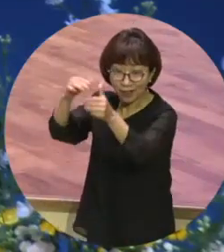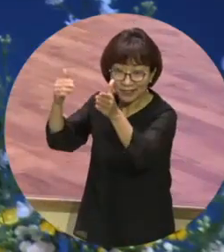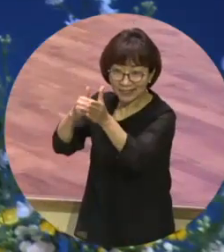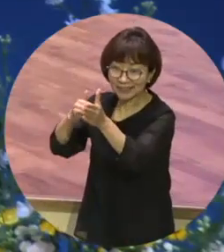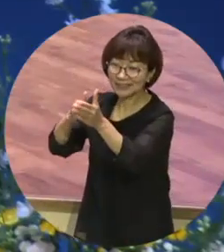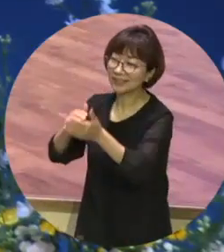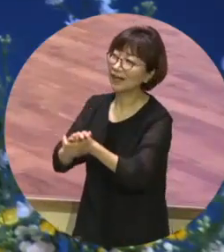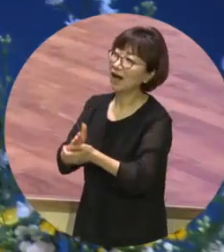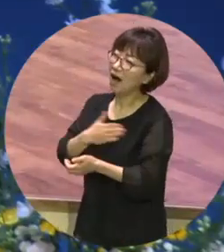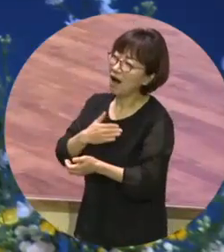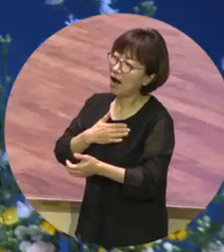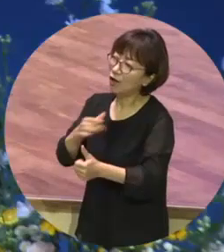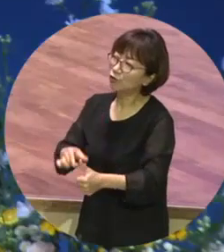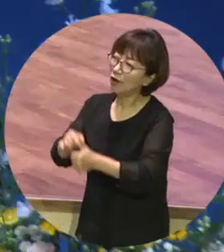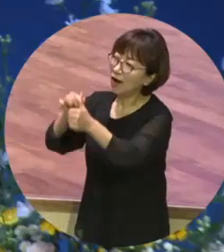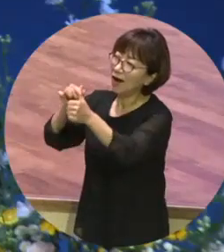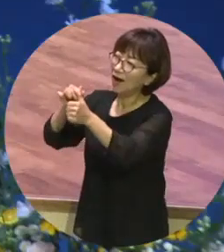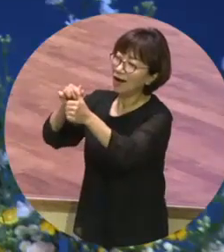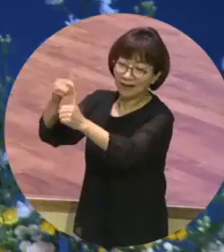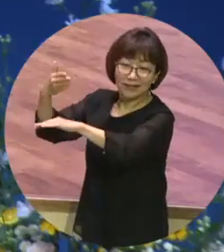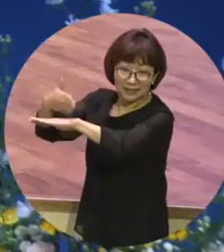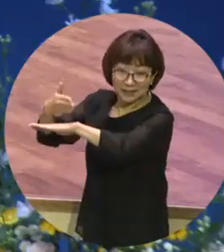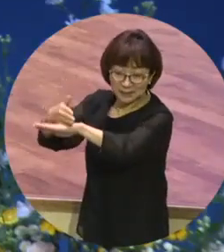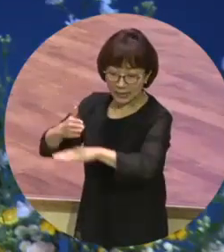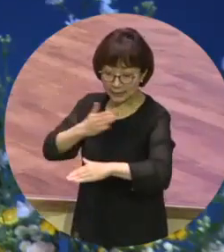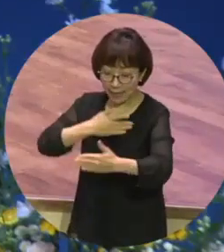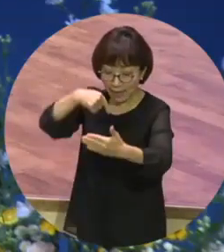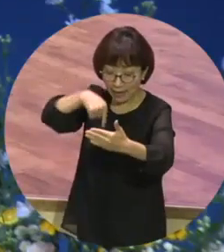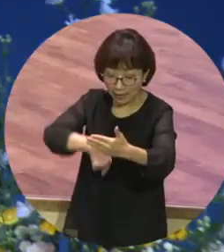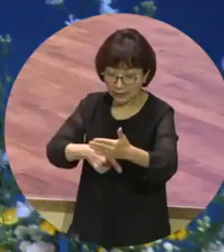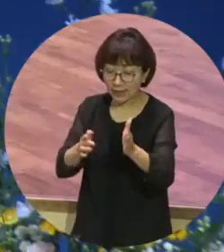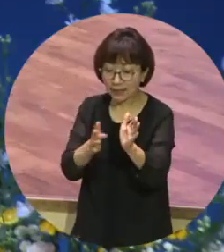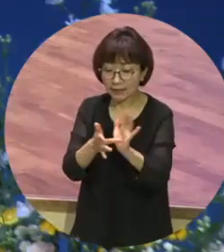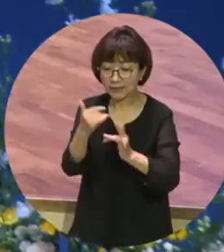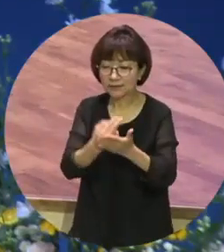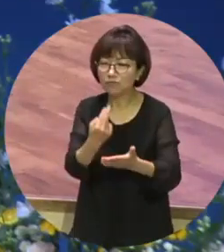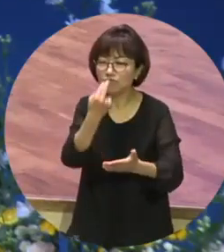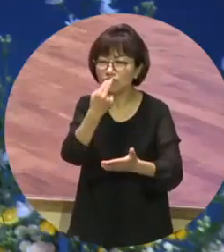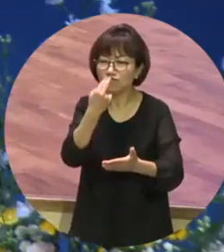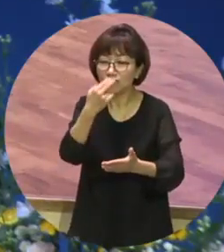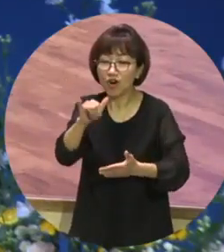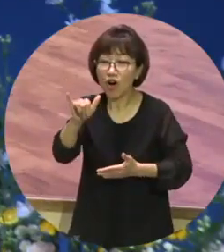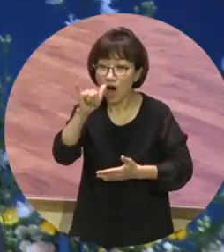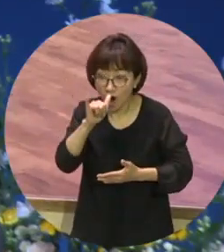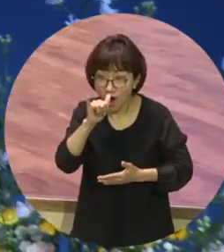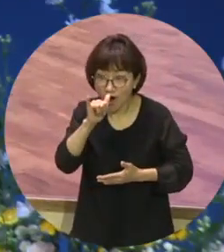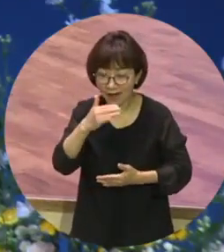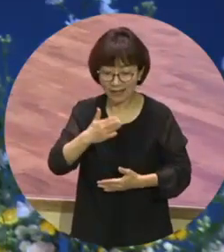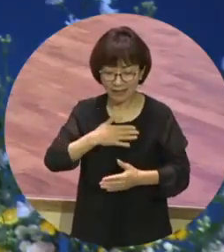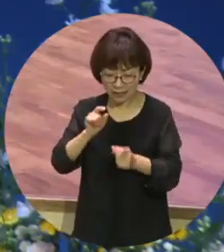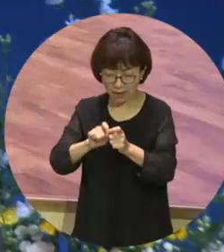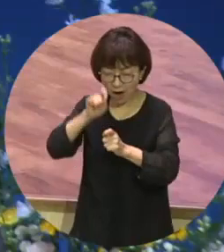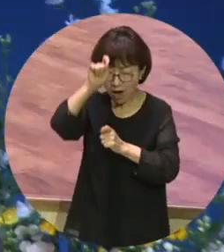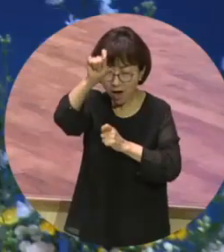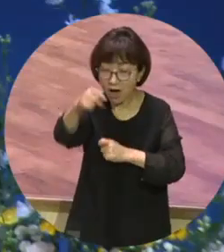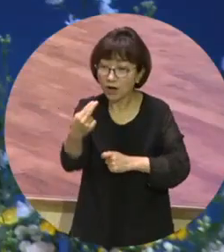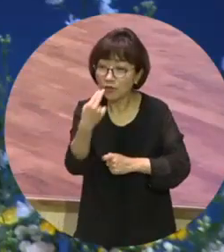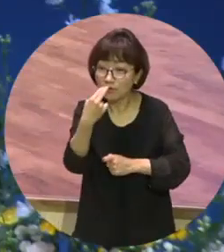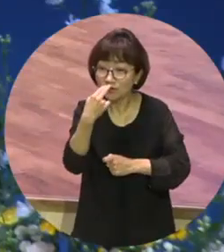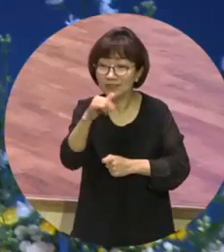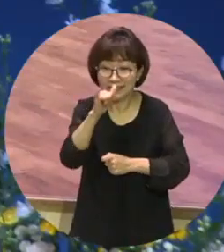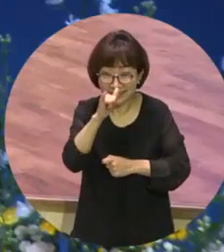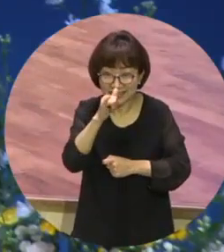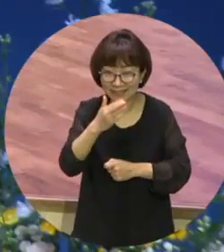내가 구원받았구나. 내게 예수 생명이 있구나. 나 영생 얻었구나. 나와 죽음과는